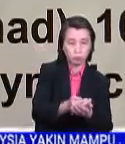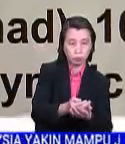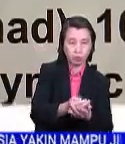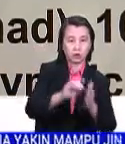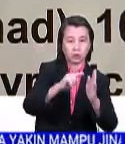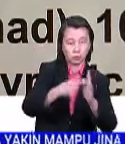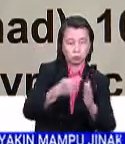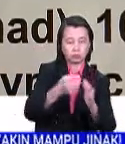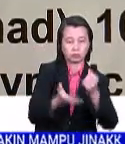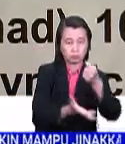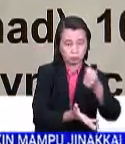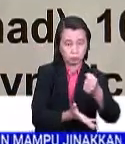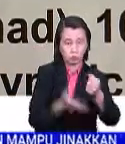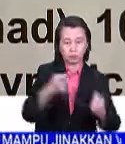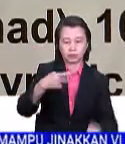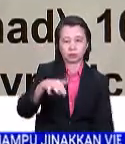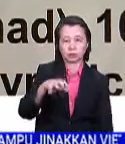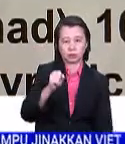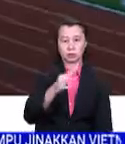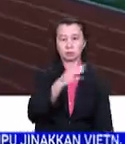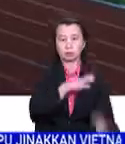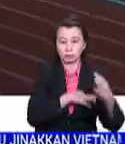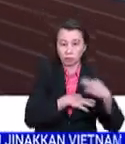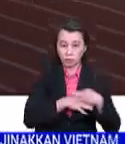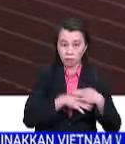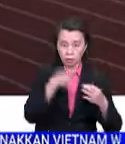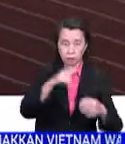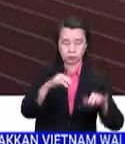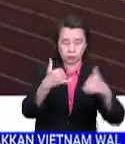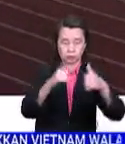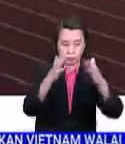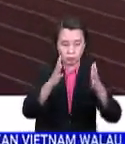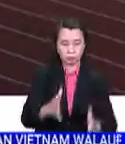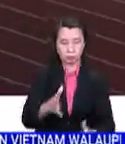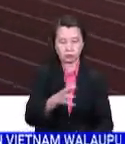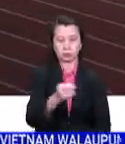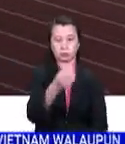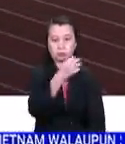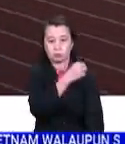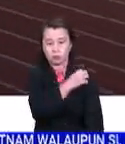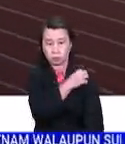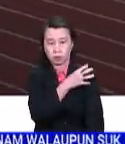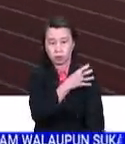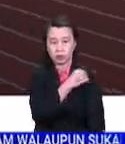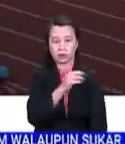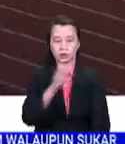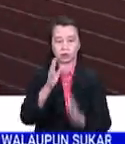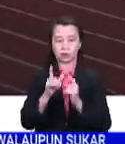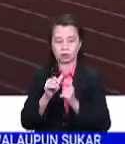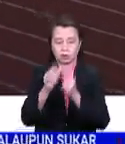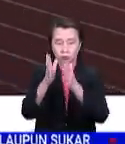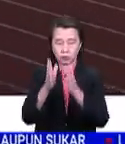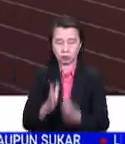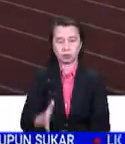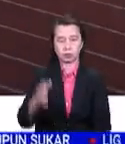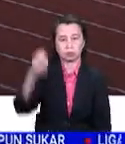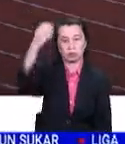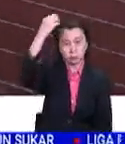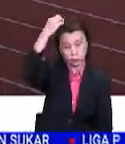sumber keuangan POS dimanfaatkan untuk atlet dan pegawai serta warga olahraga negeri